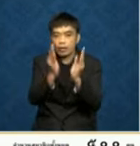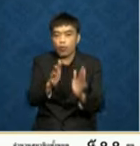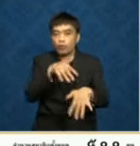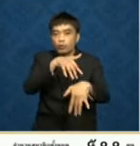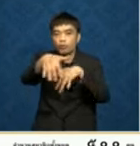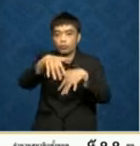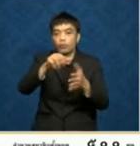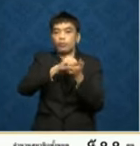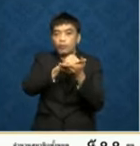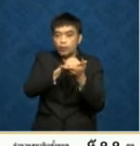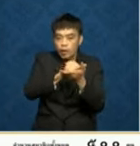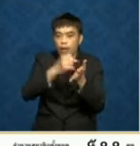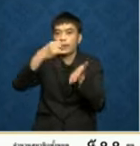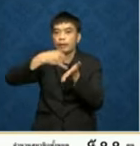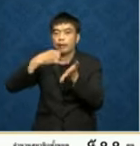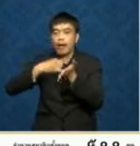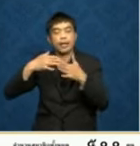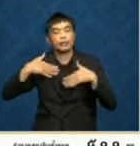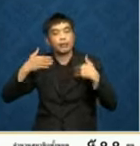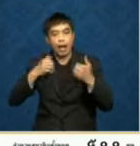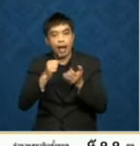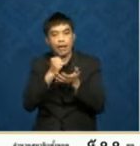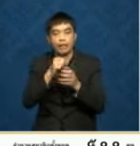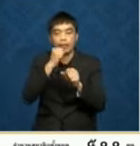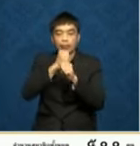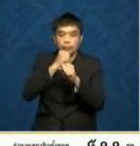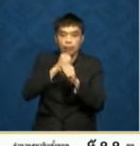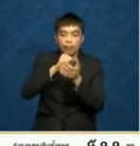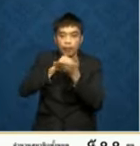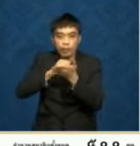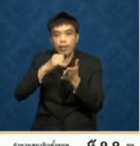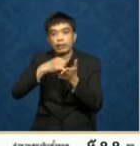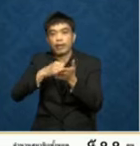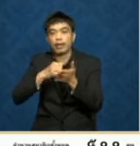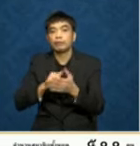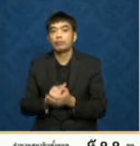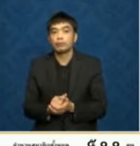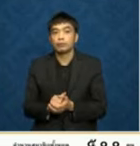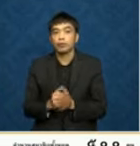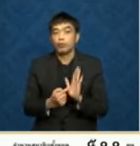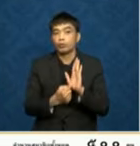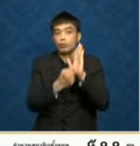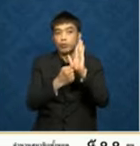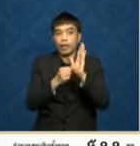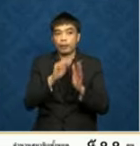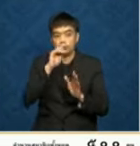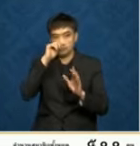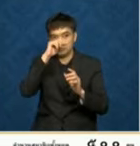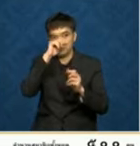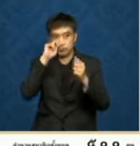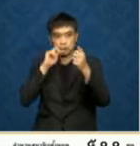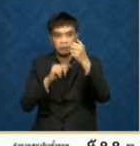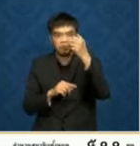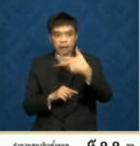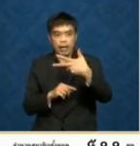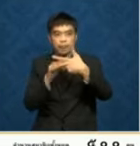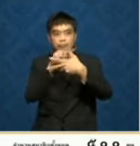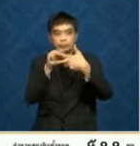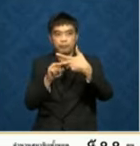รัศออนไน์ครับผมขแงหัวข้อนี้ออกเป็ 3 ซคทCitizen Portal Code แล้วก็ Cloud